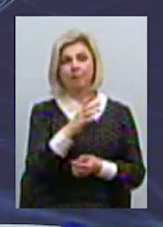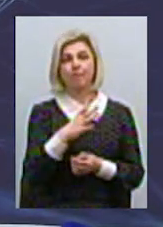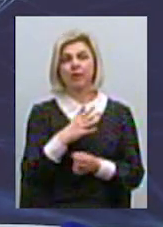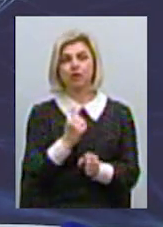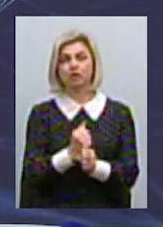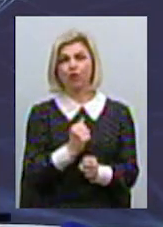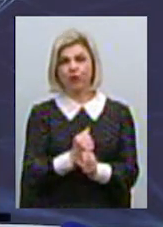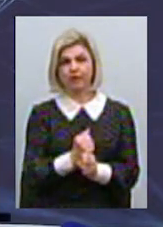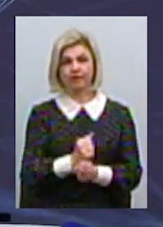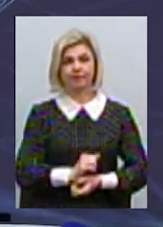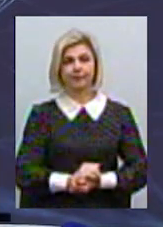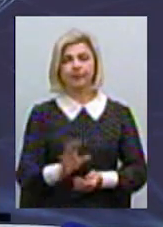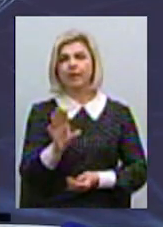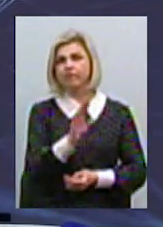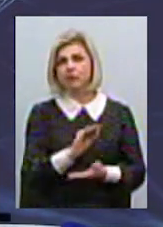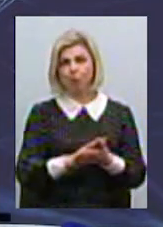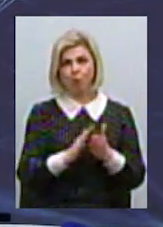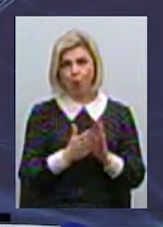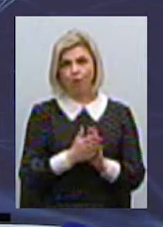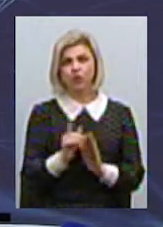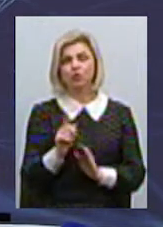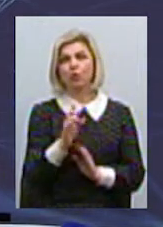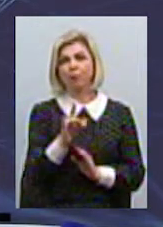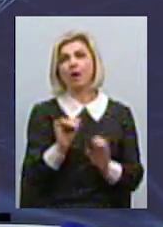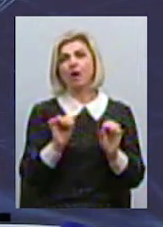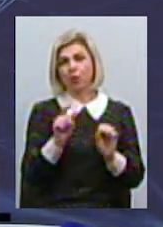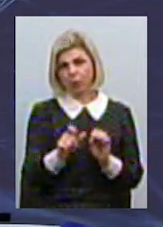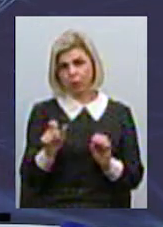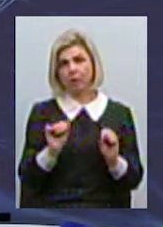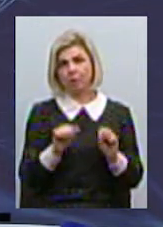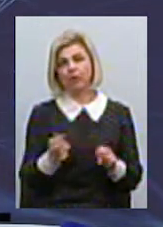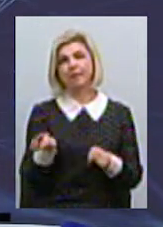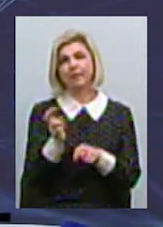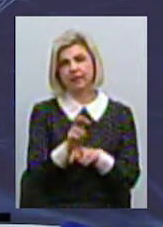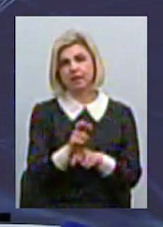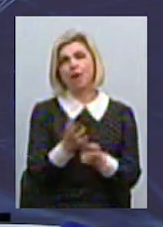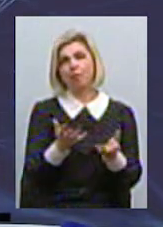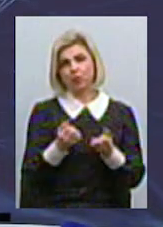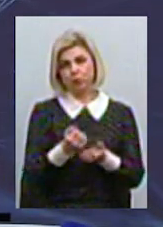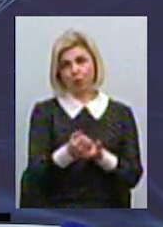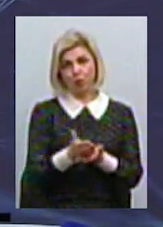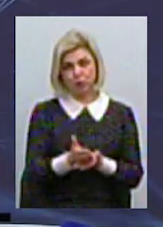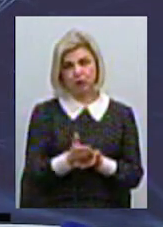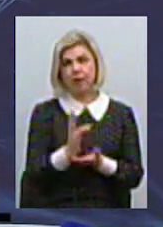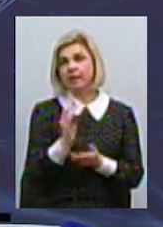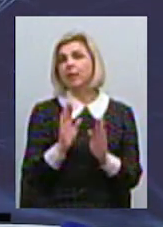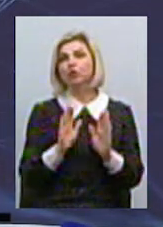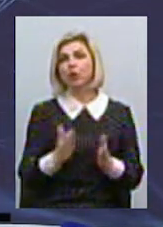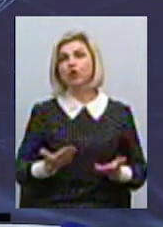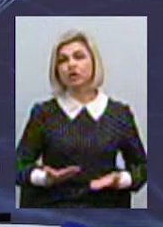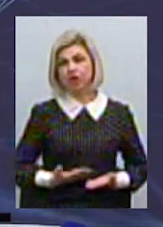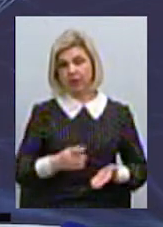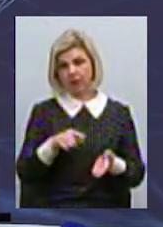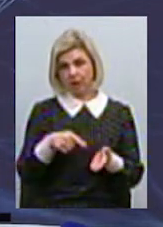створені всі умови для того, щоб люди могли прийти і отримати послуги. І не тільки мешканці